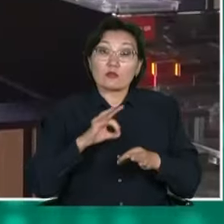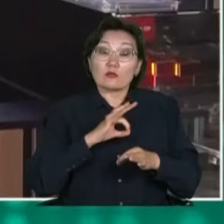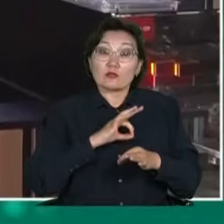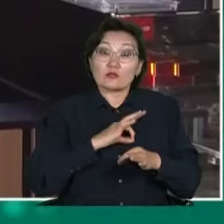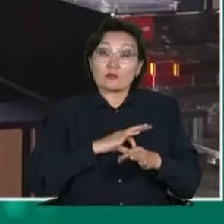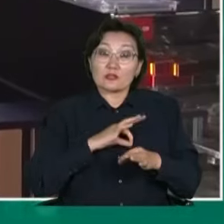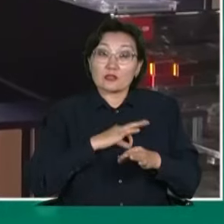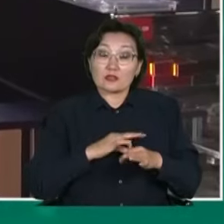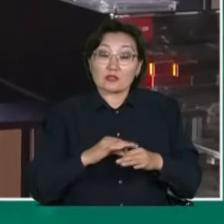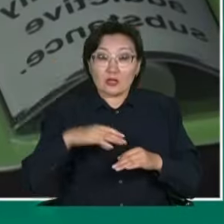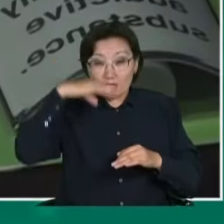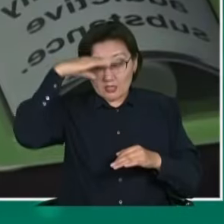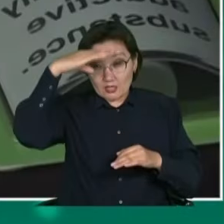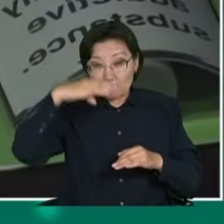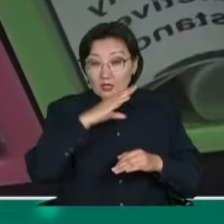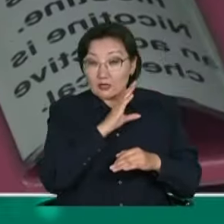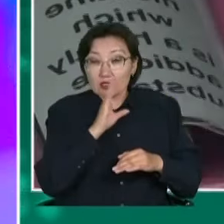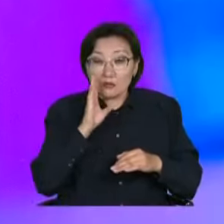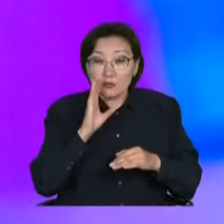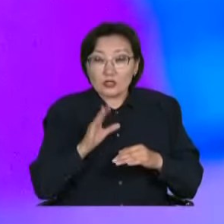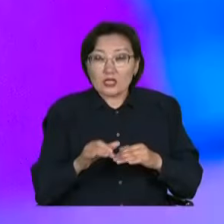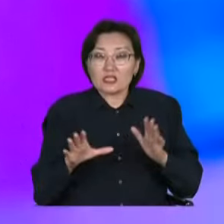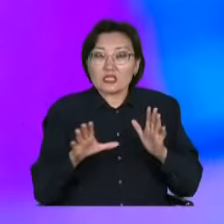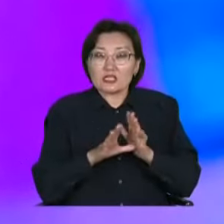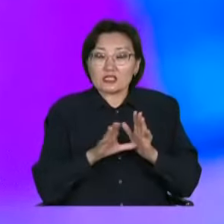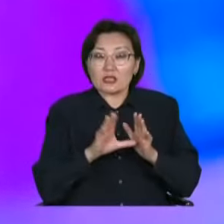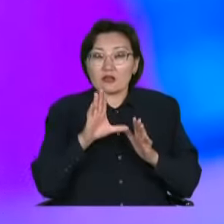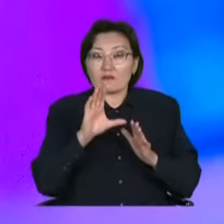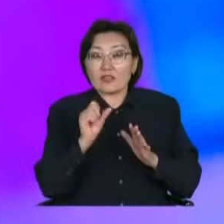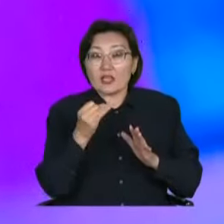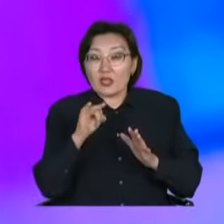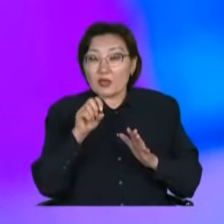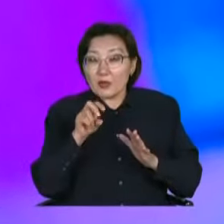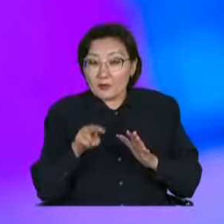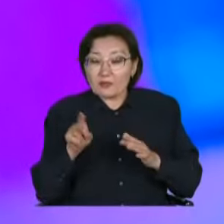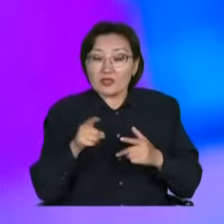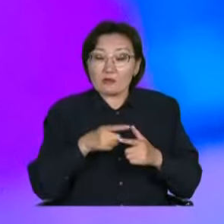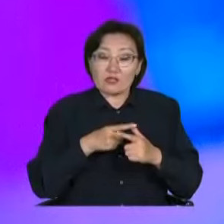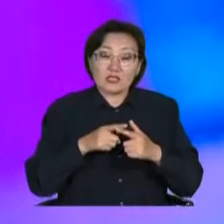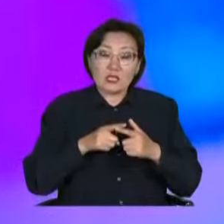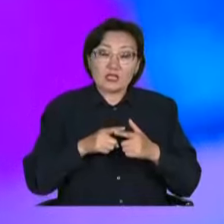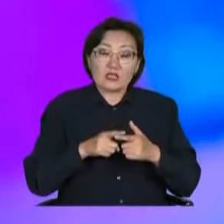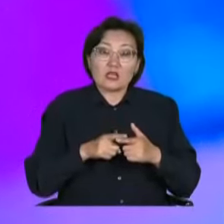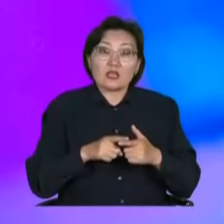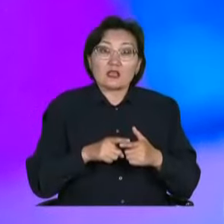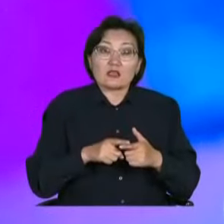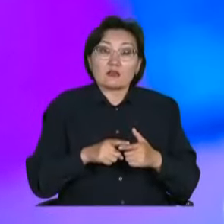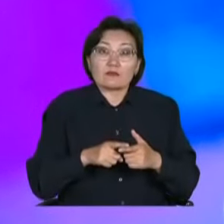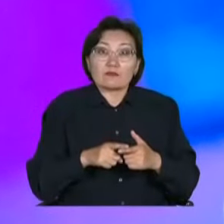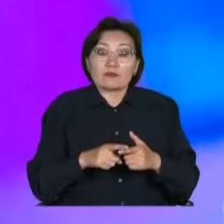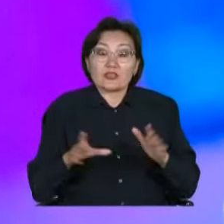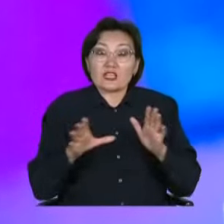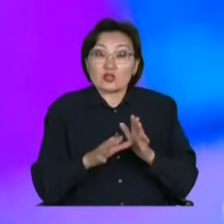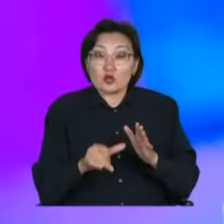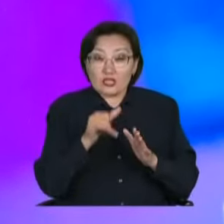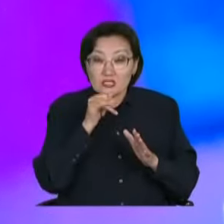отырып ата-аналарына жаңағы электронды темекі немесе жаңағы вейп